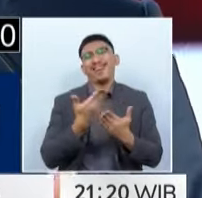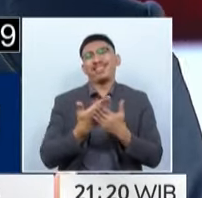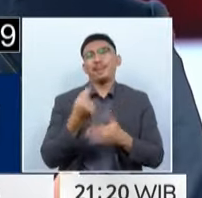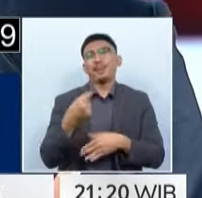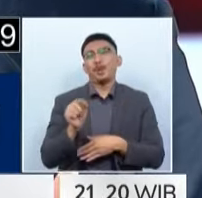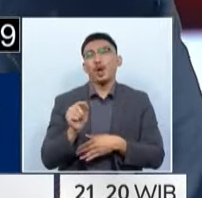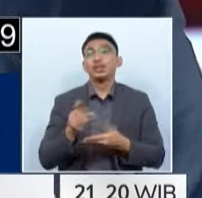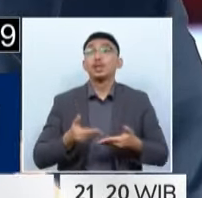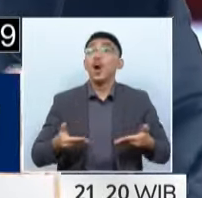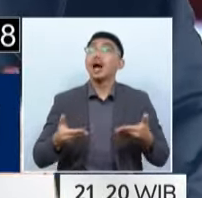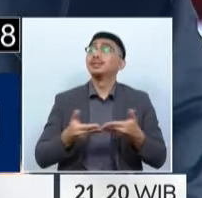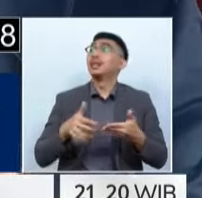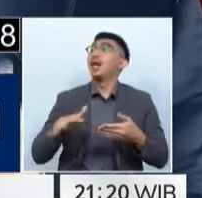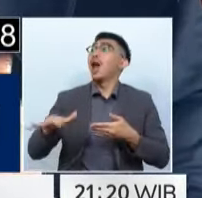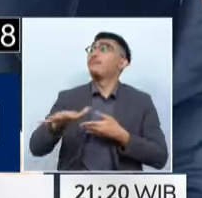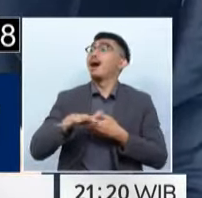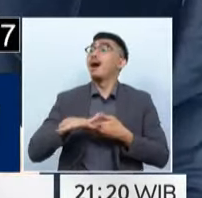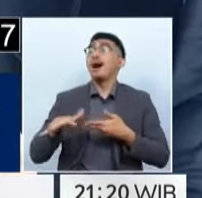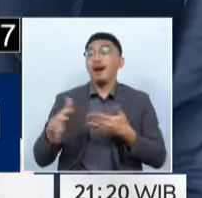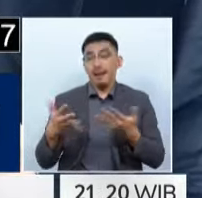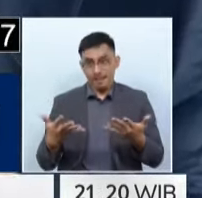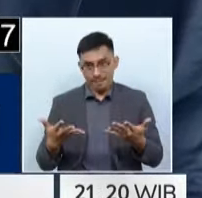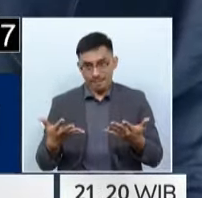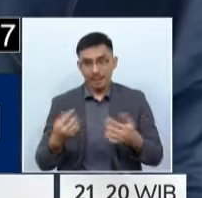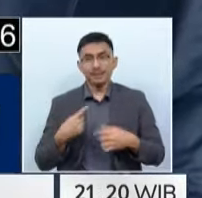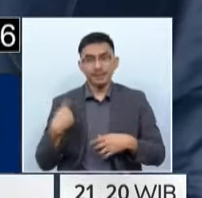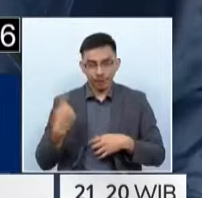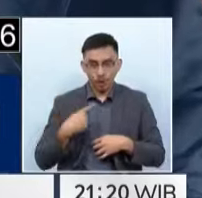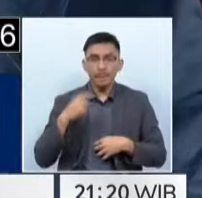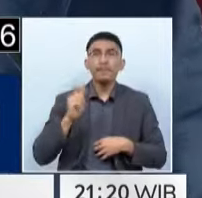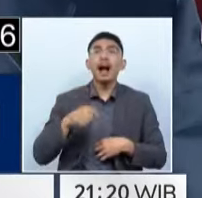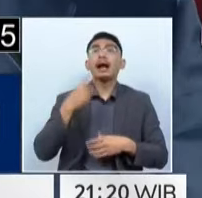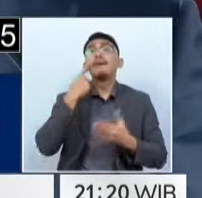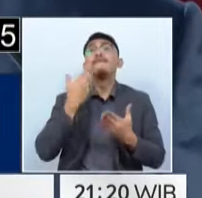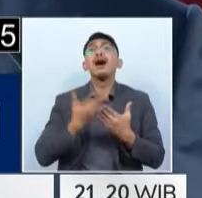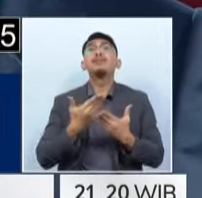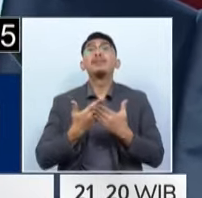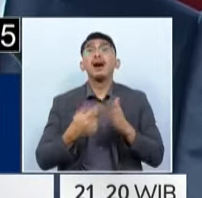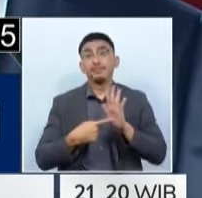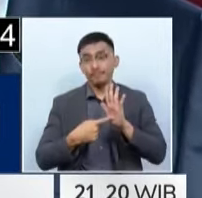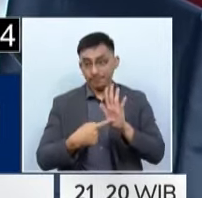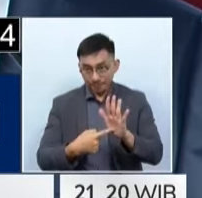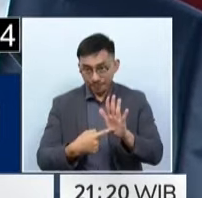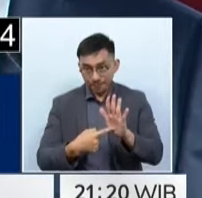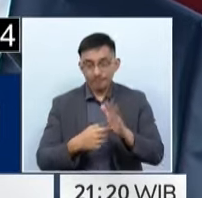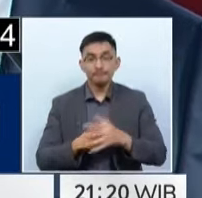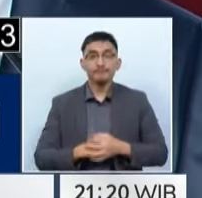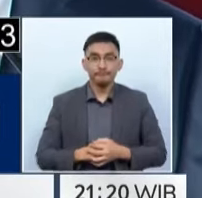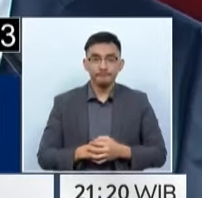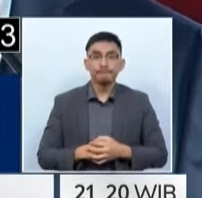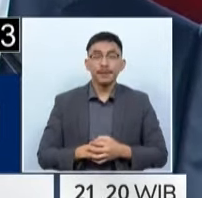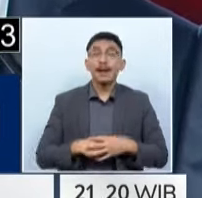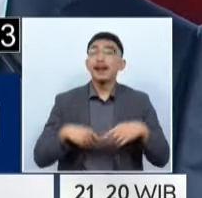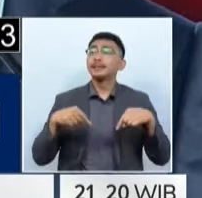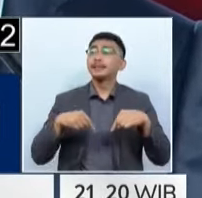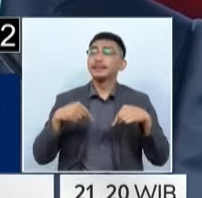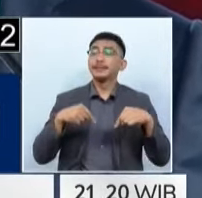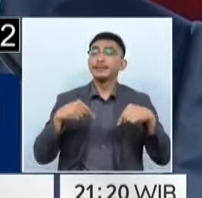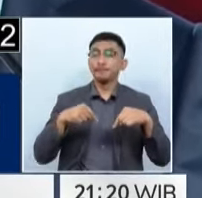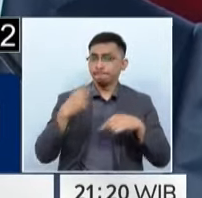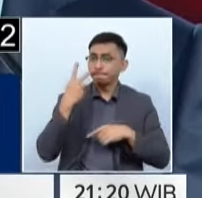juga yang selalu kami gunakan kami gunakan fakta-fakta itu Itulah sebabnya Pak kami melihat penting sekali untuk